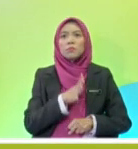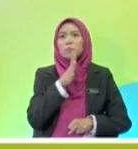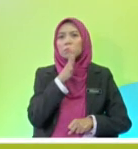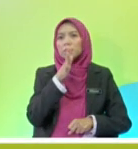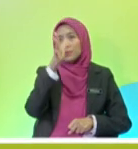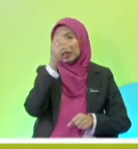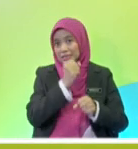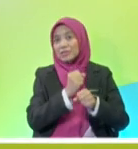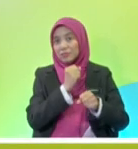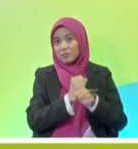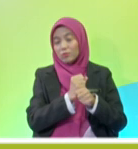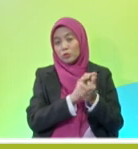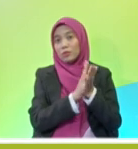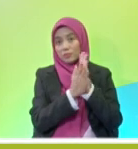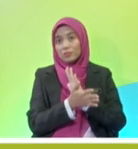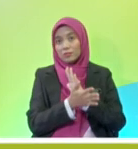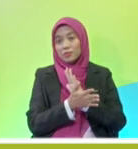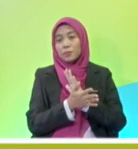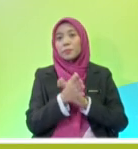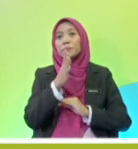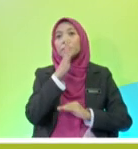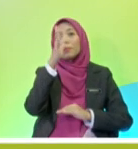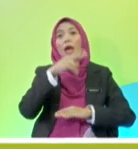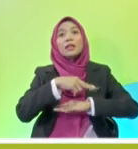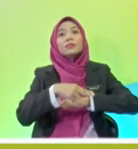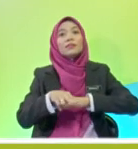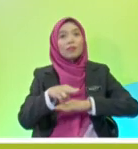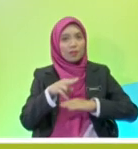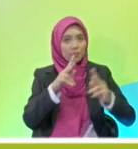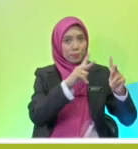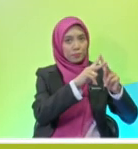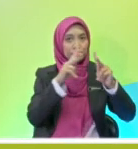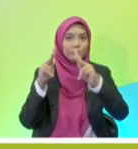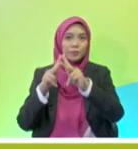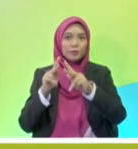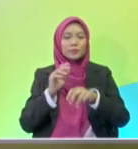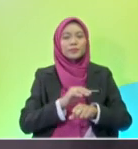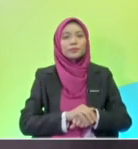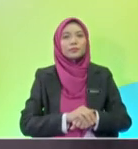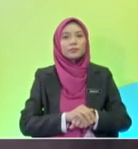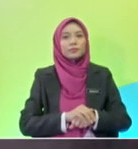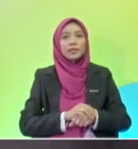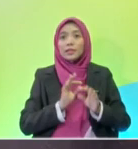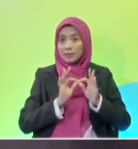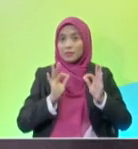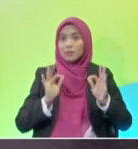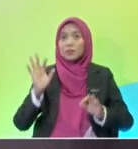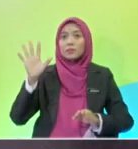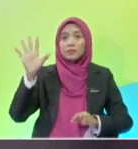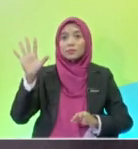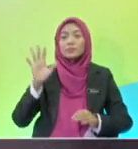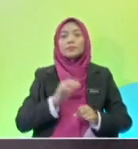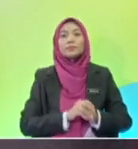yang ini kita minta Arif yang jawikan dan ayat yang kelima teman